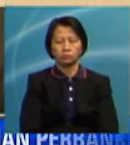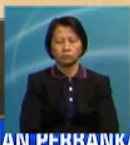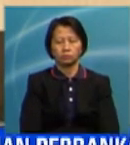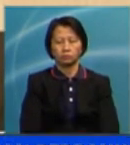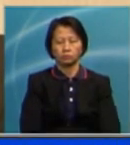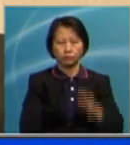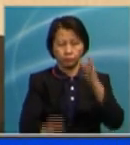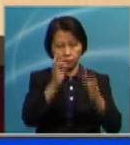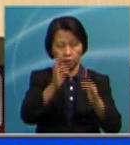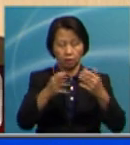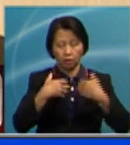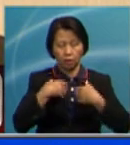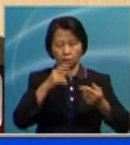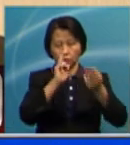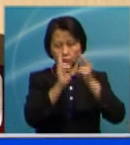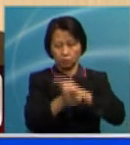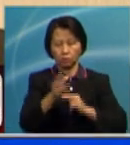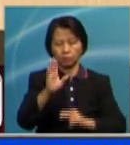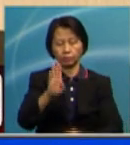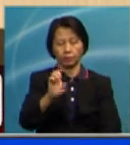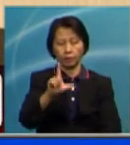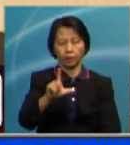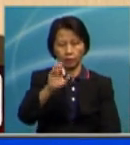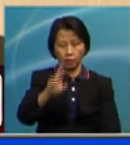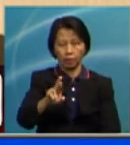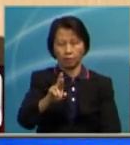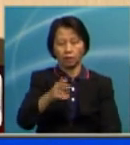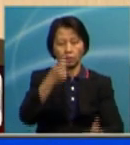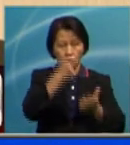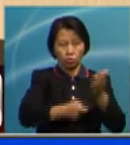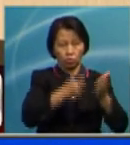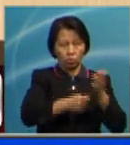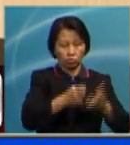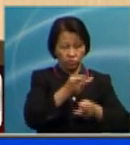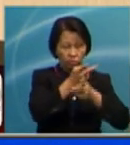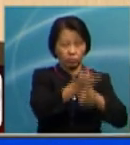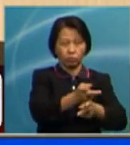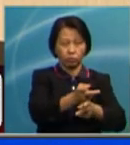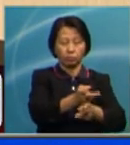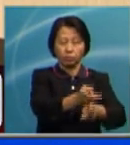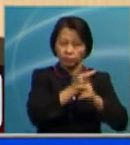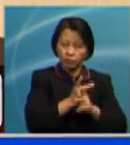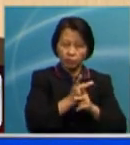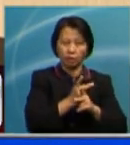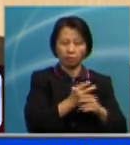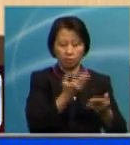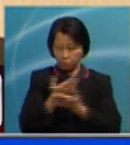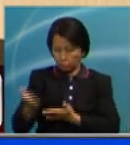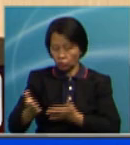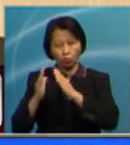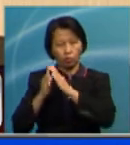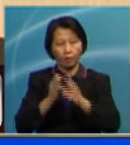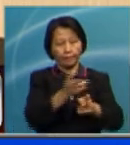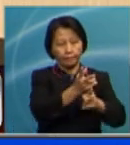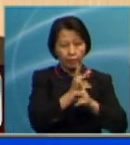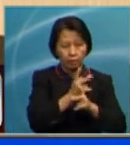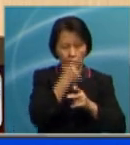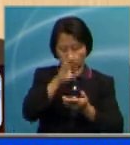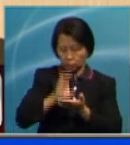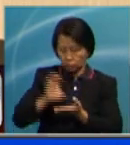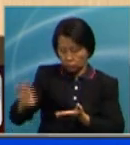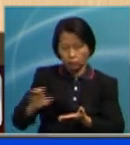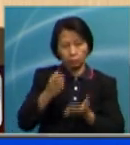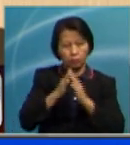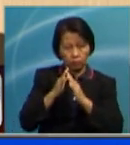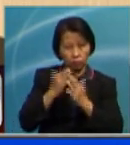that is change and no longer BR the cost of loan cost of loan cost pembiaraan untuk pelaburan cost